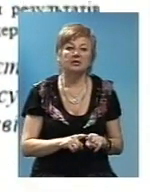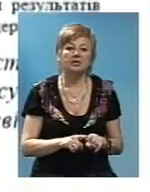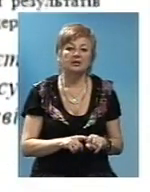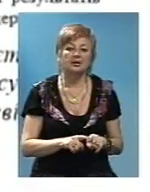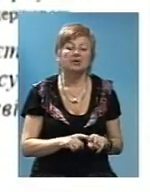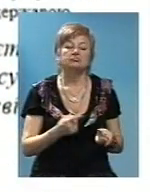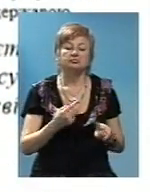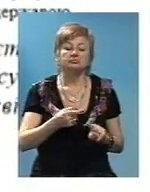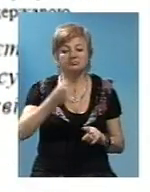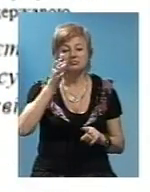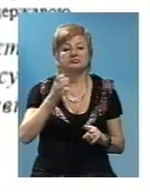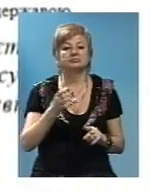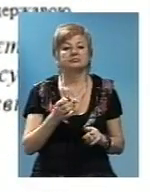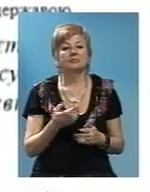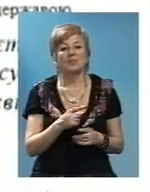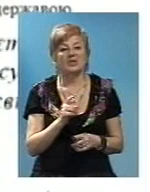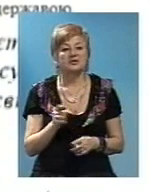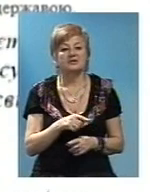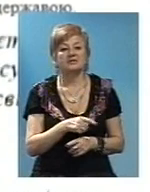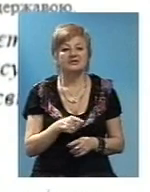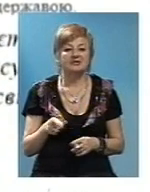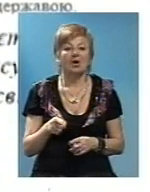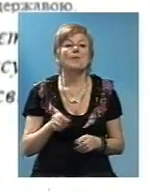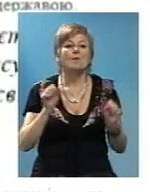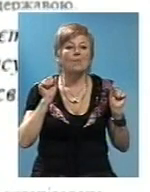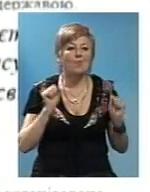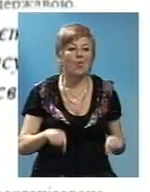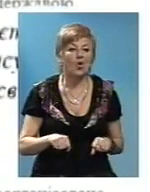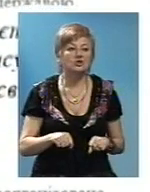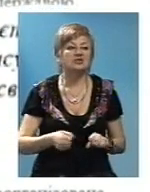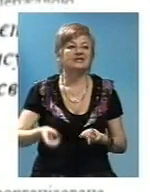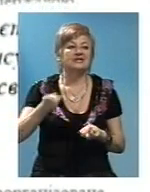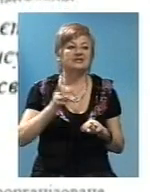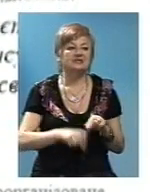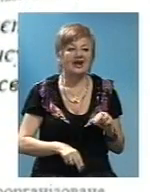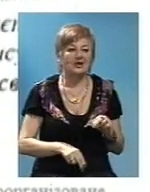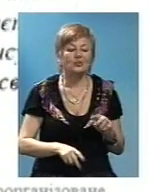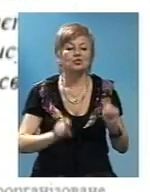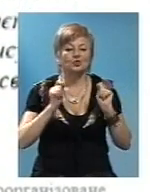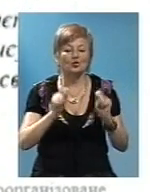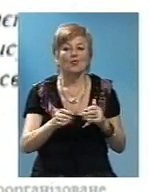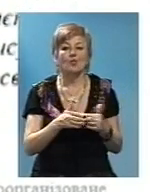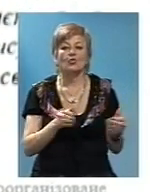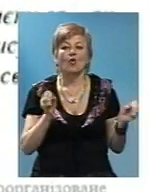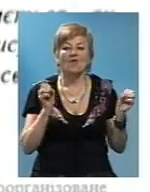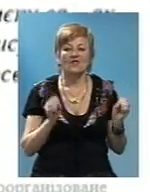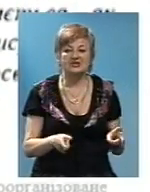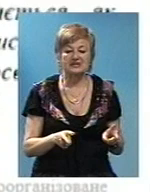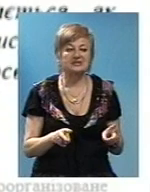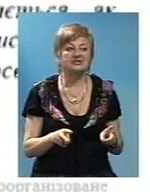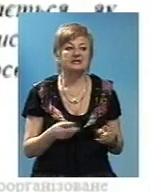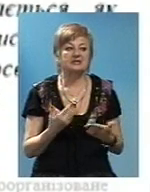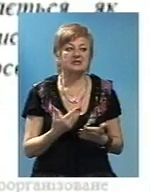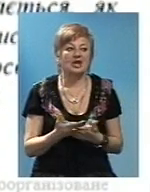державою освітніх кваліфікацій за рівнями освіти, але може завершуватися присвоєнням професійних та або